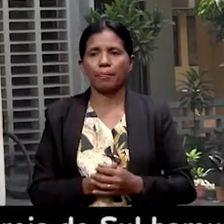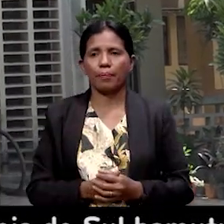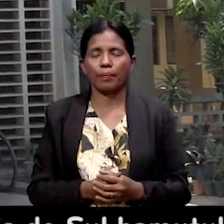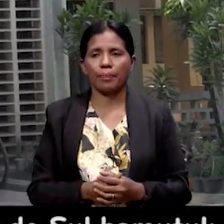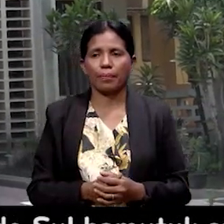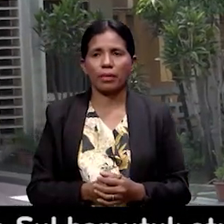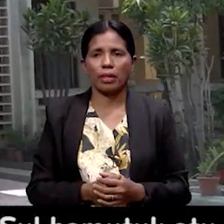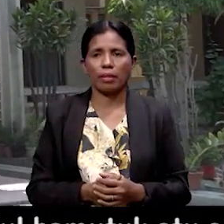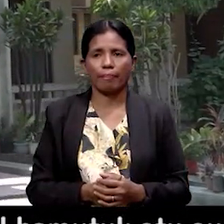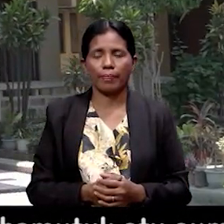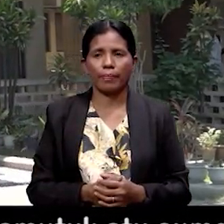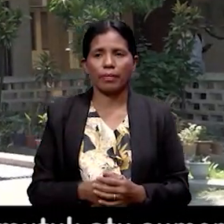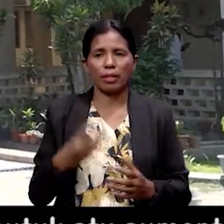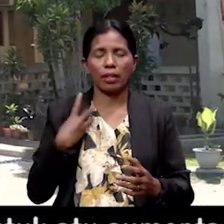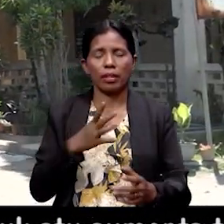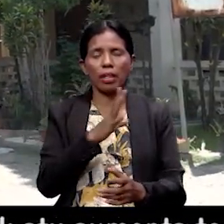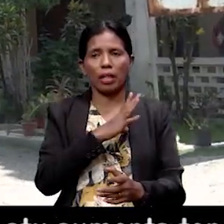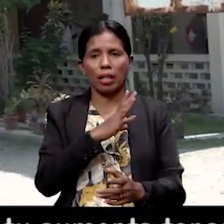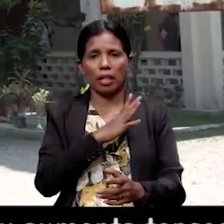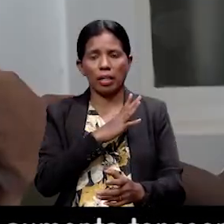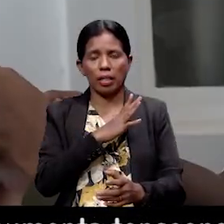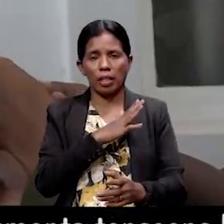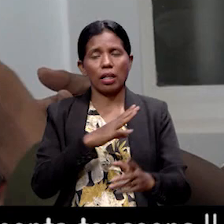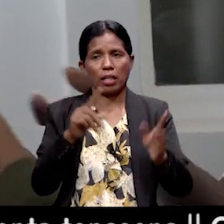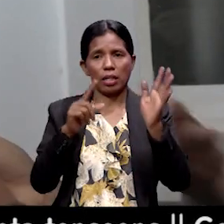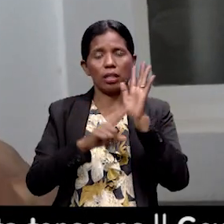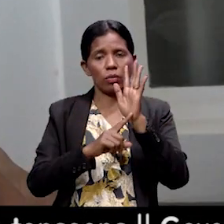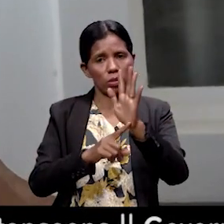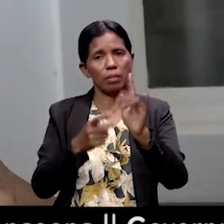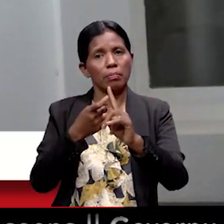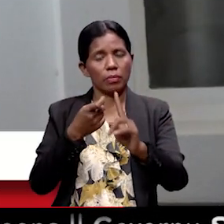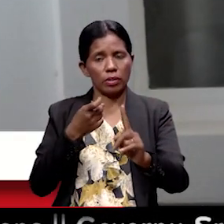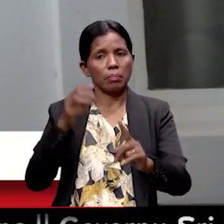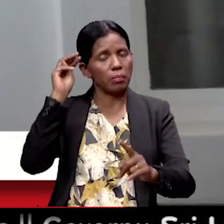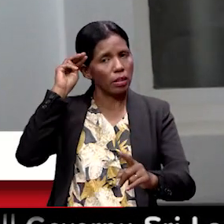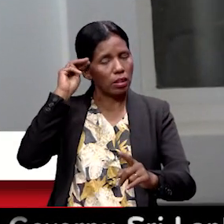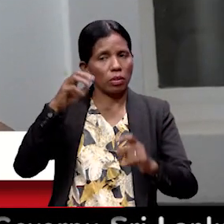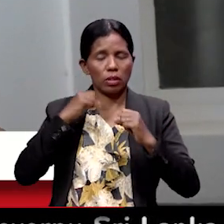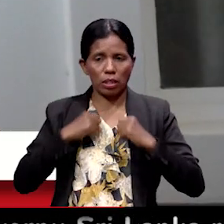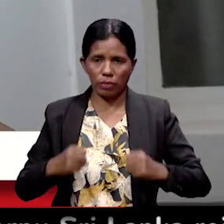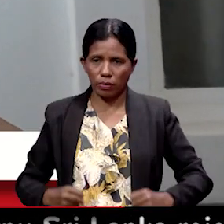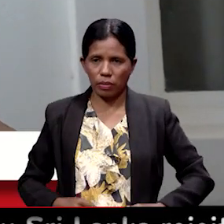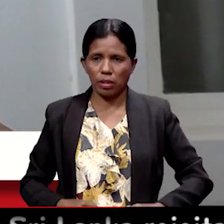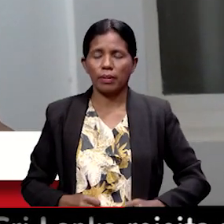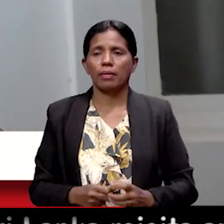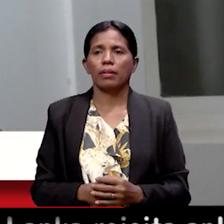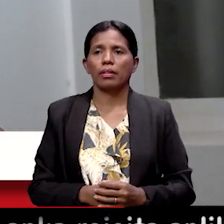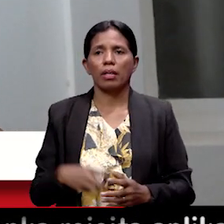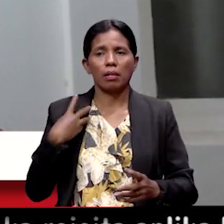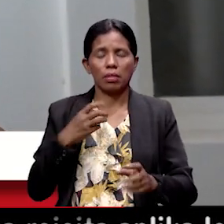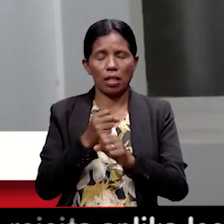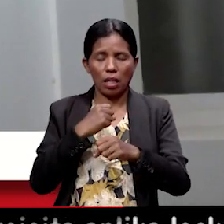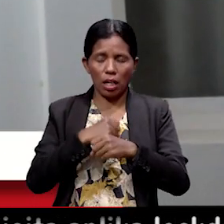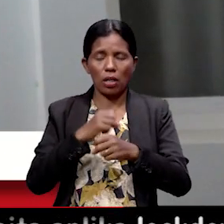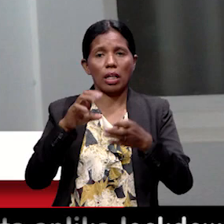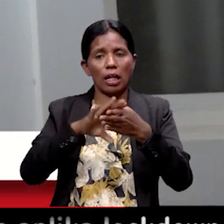ya, durante ita hehela rekomendasi susi Ministério Saúde, anda puski tal se halo karta ida ba Ministério Saúde atu